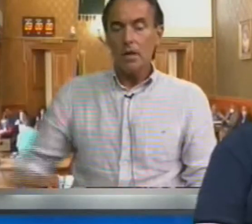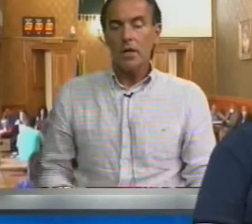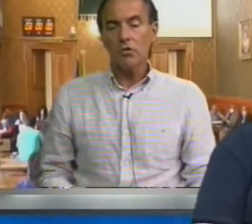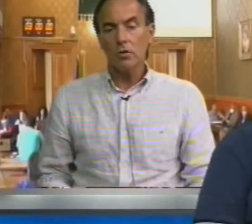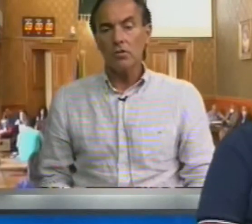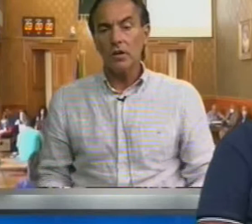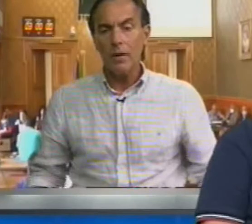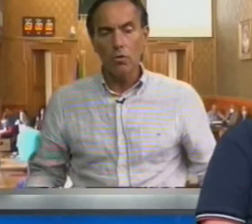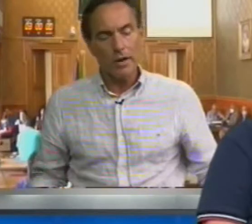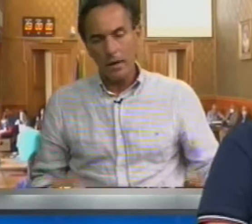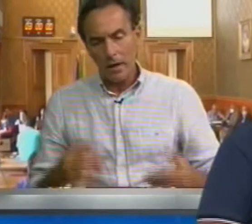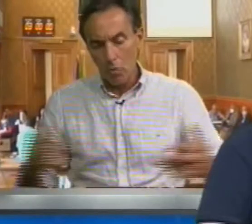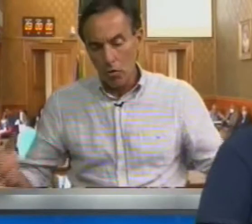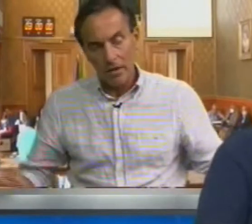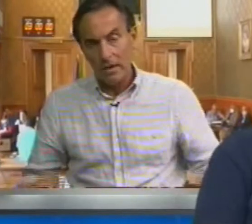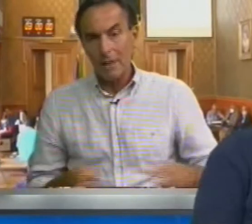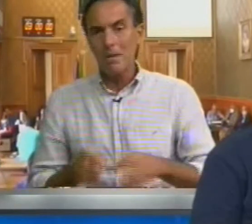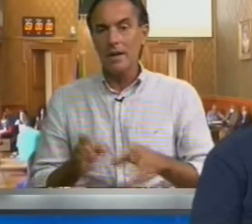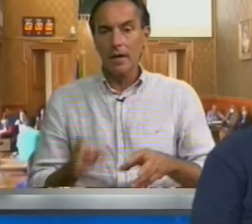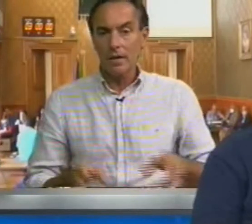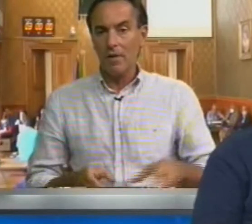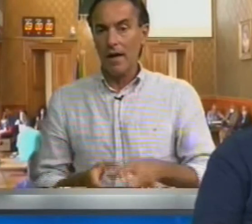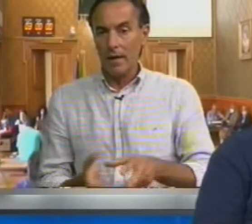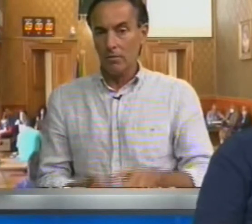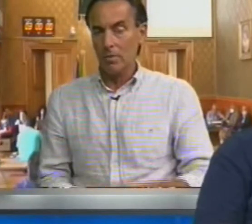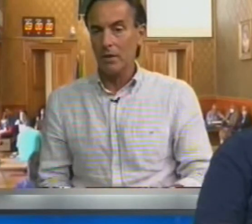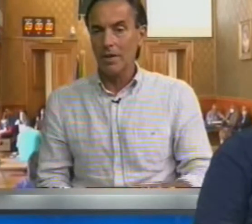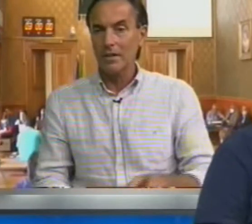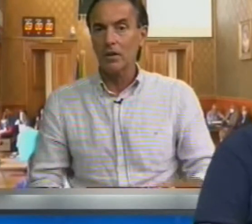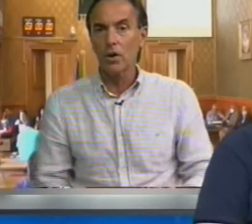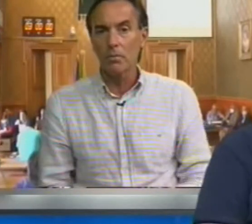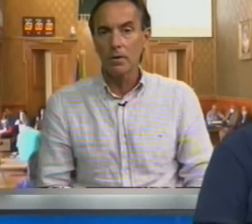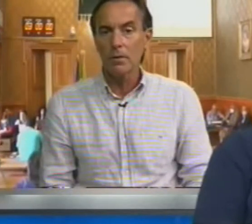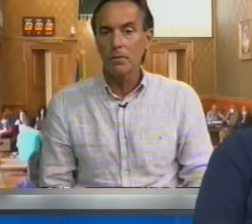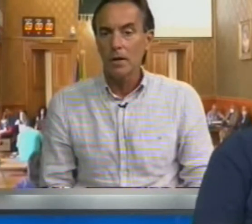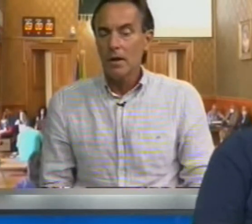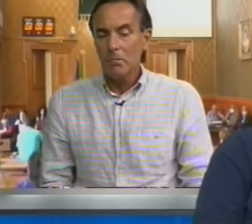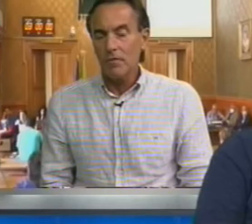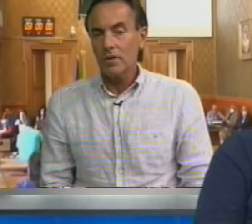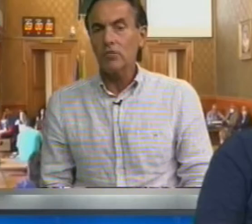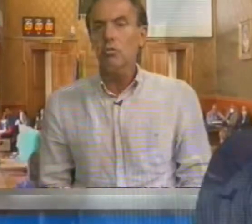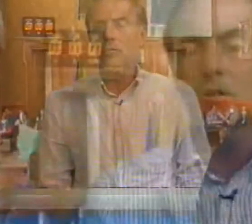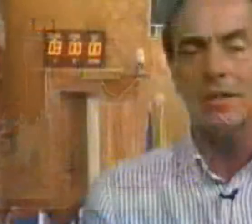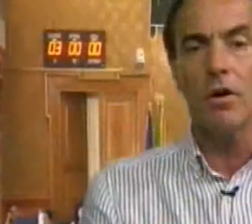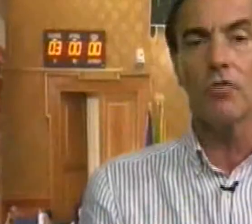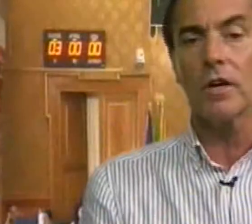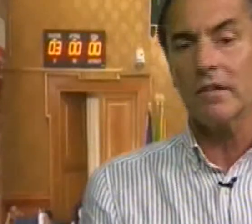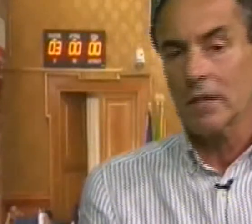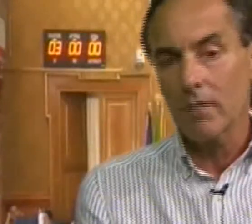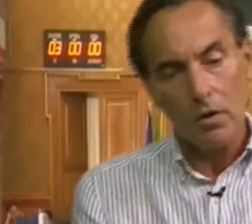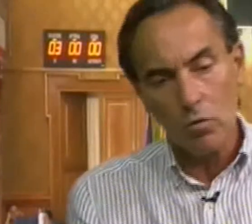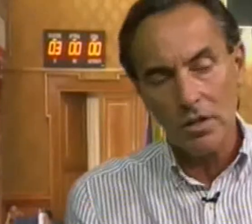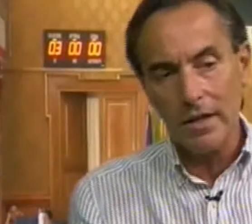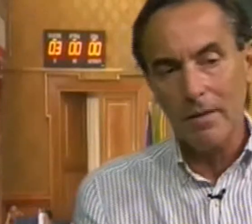ci io sto, il dice, portavoce, è uno che cammina, gli fa, insomma, da guardia del corpo, il portavoce. perfetto, è il suo portavoce